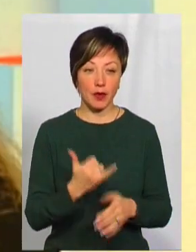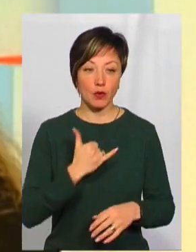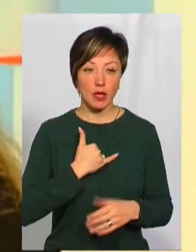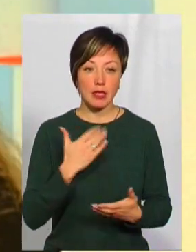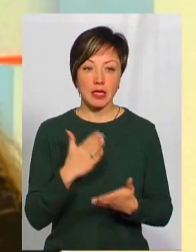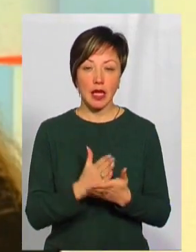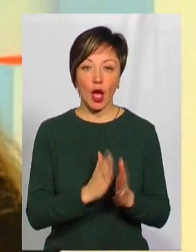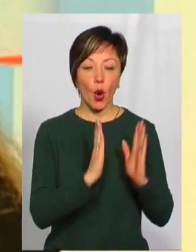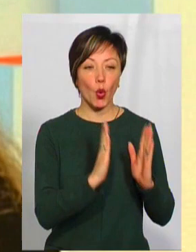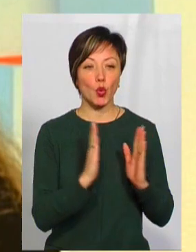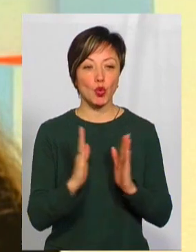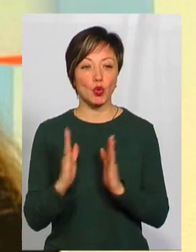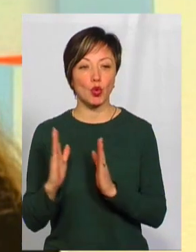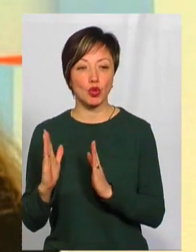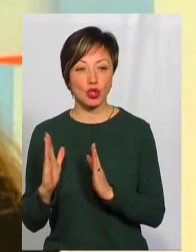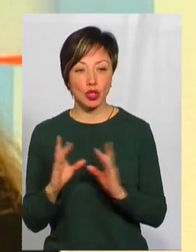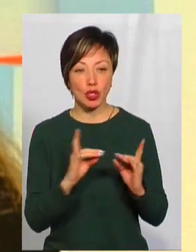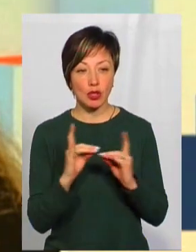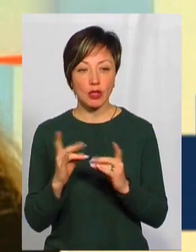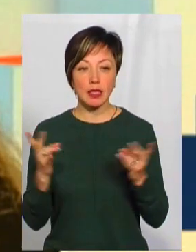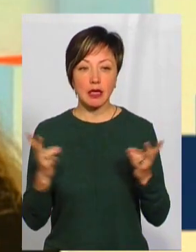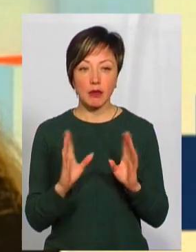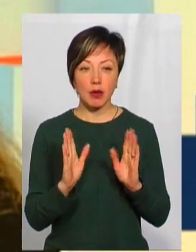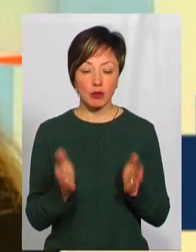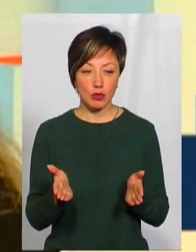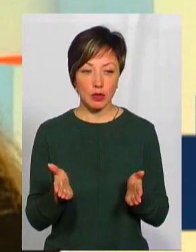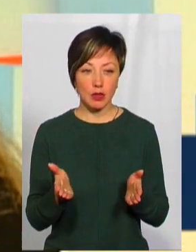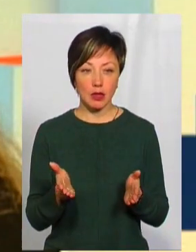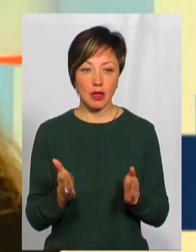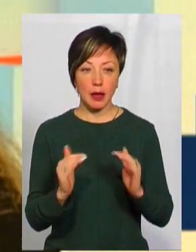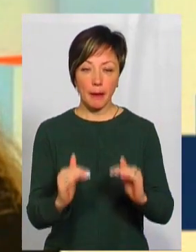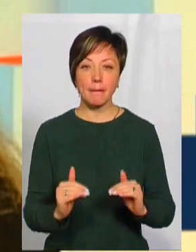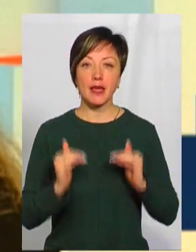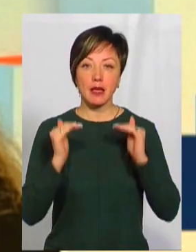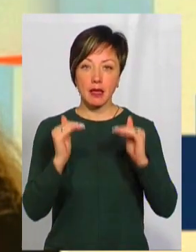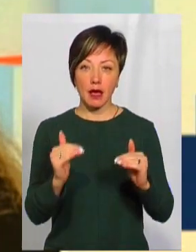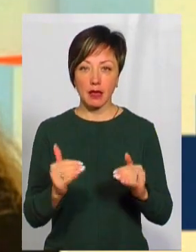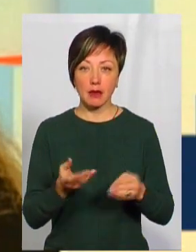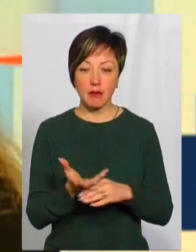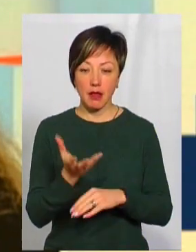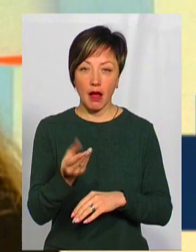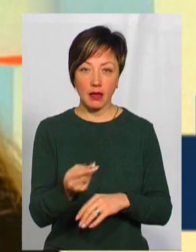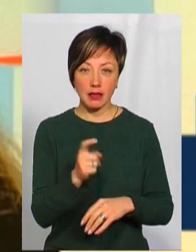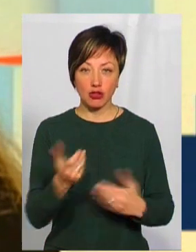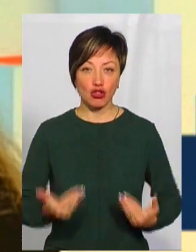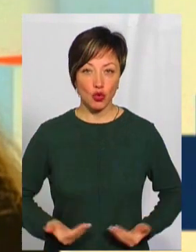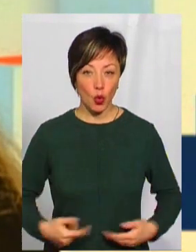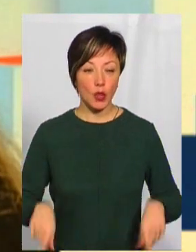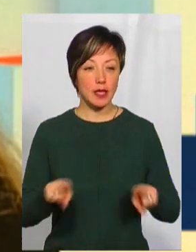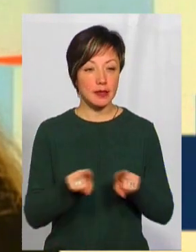нас є гуртожиток, і гуртожитку треба буде підняти плату за найм житла настільки,